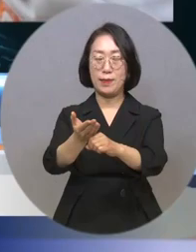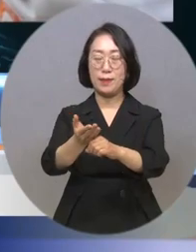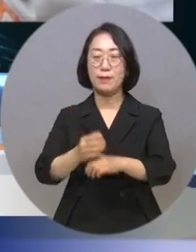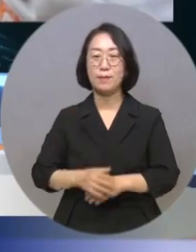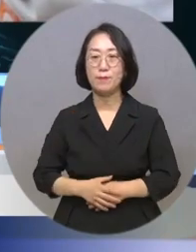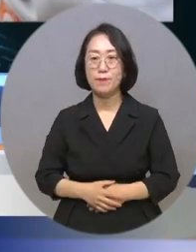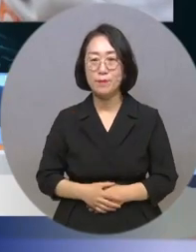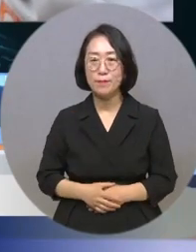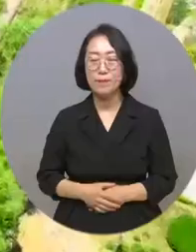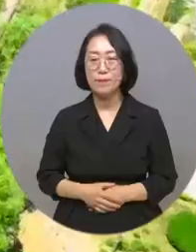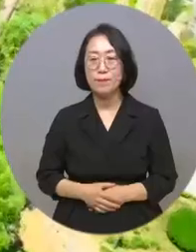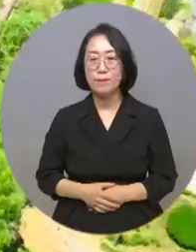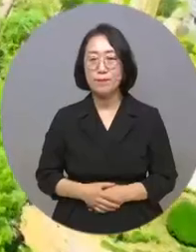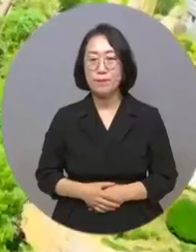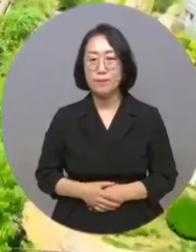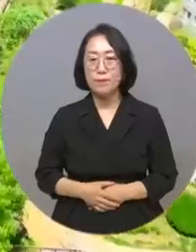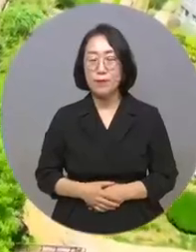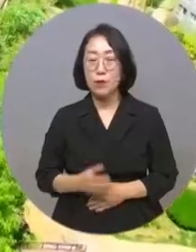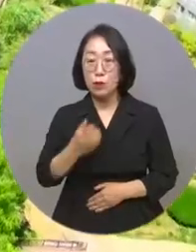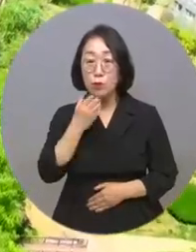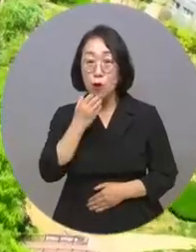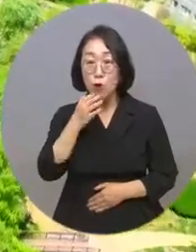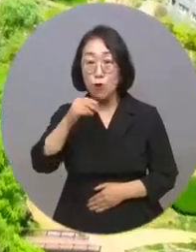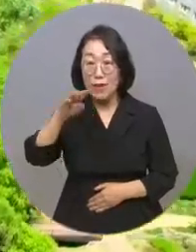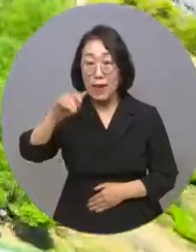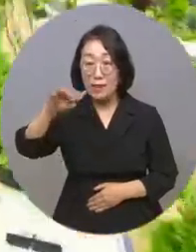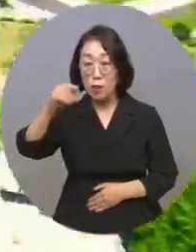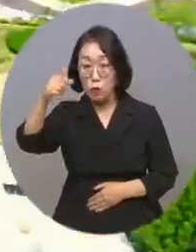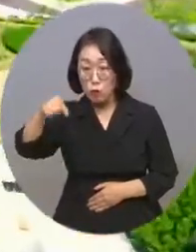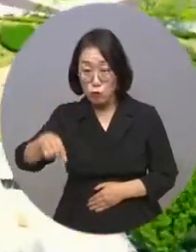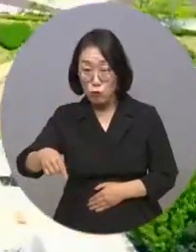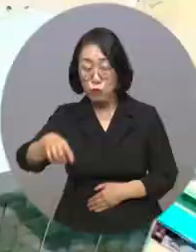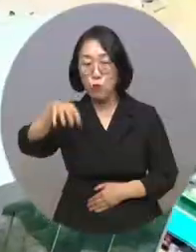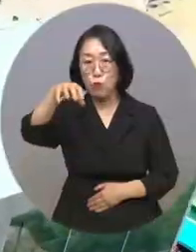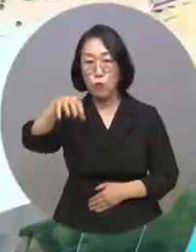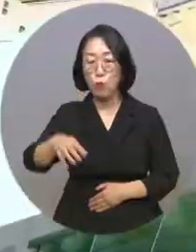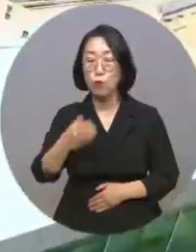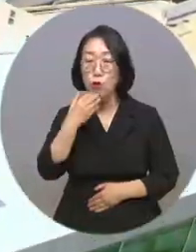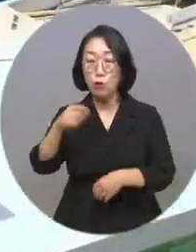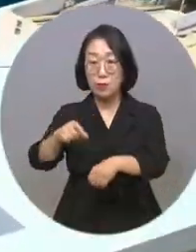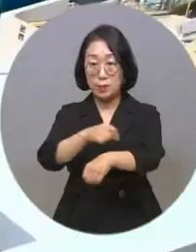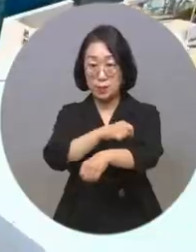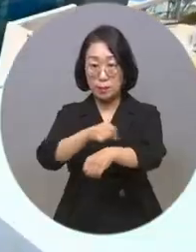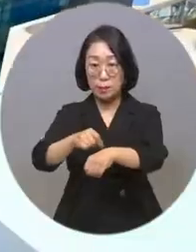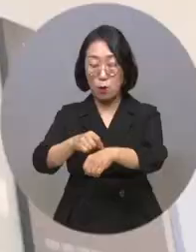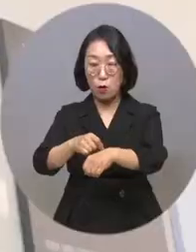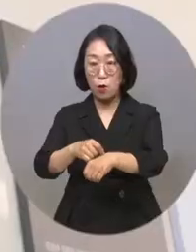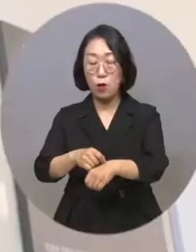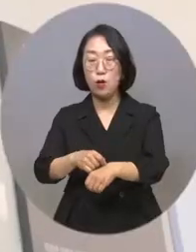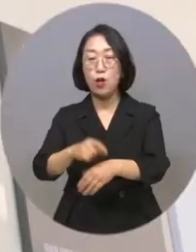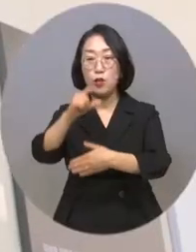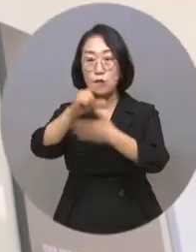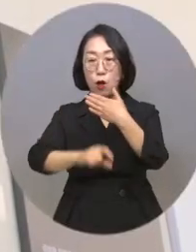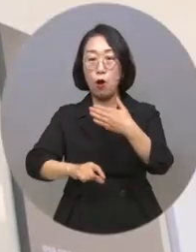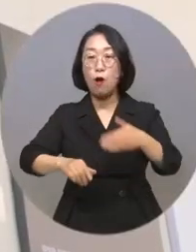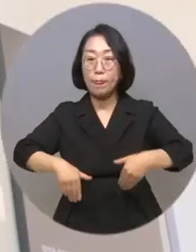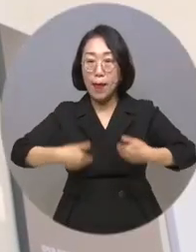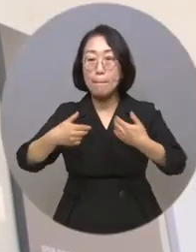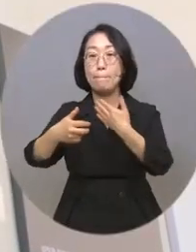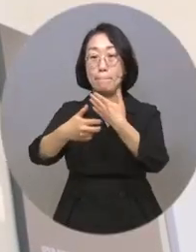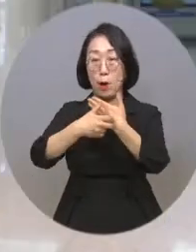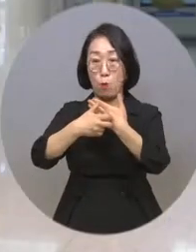들어봤습니다. 서울 양천구 신정동에 위치한 서울특별시 서남병원은 이름 그대로